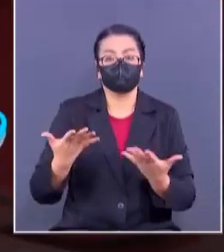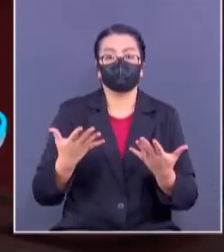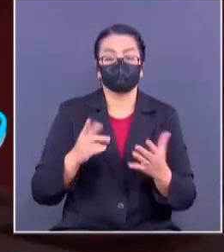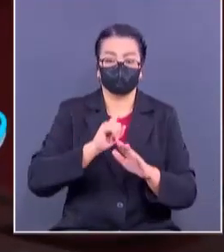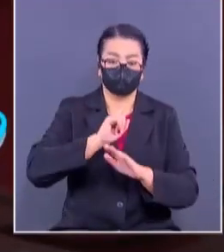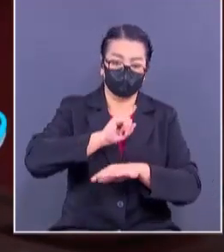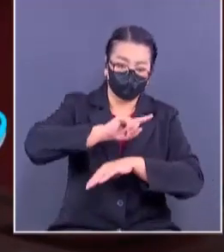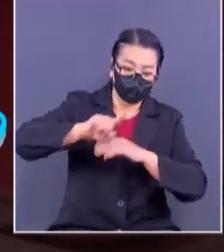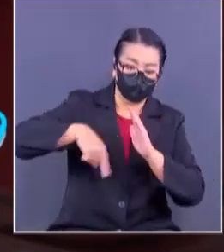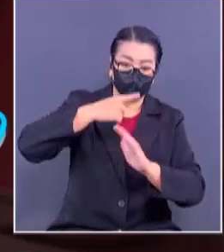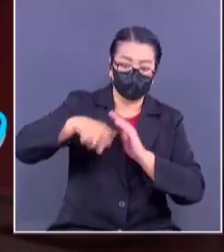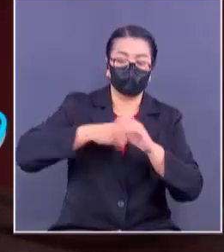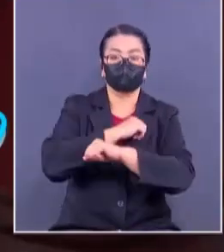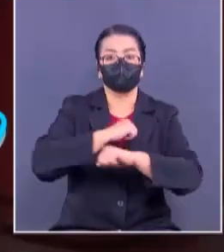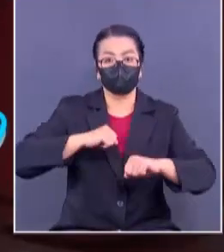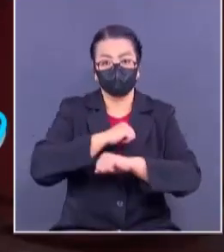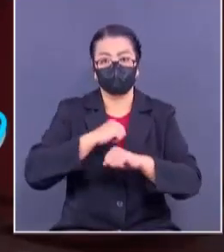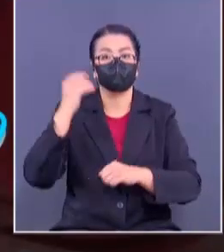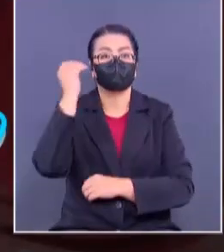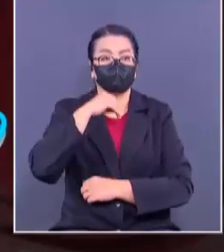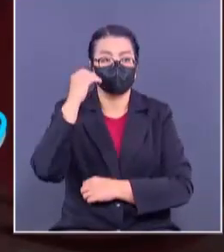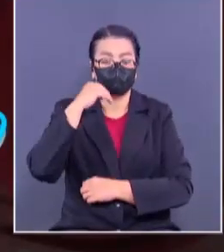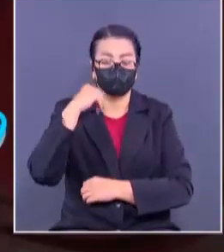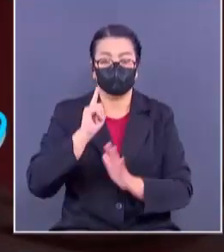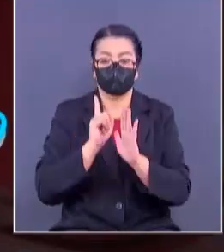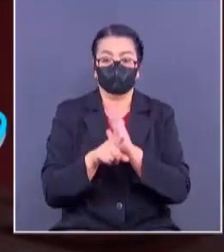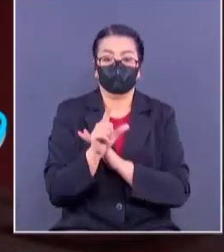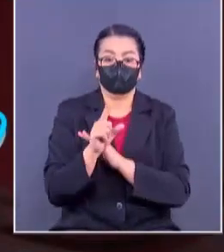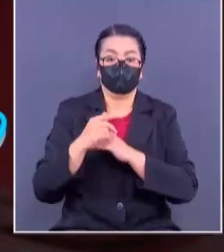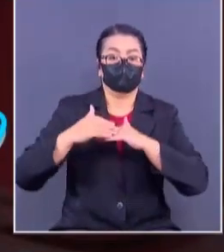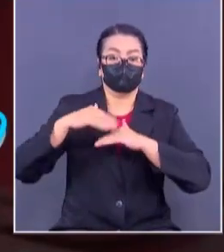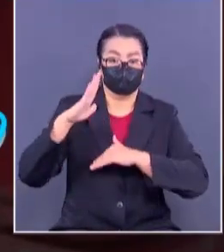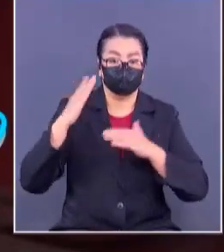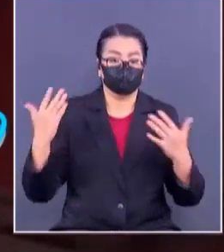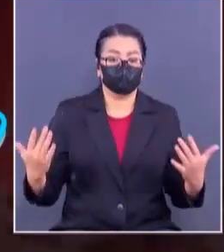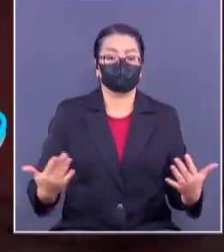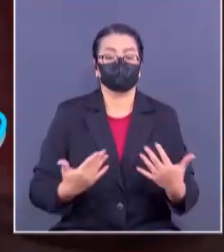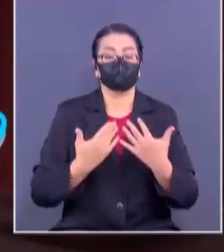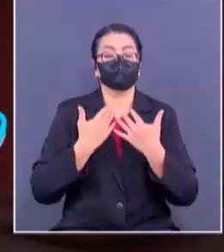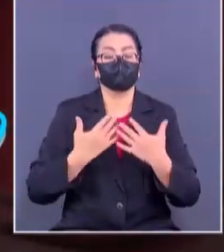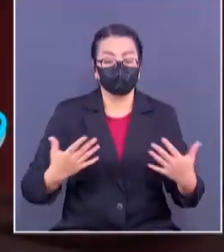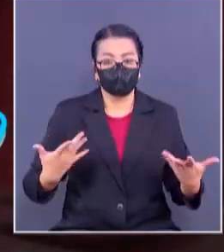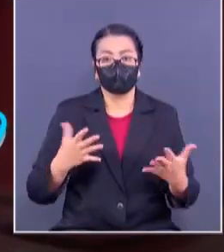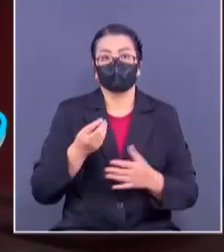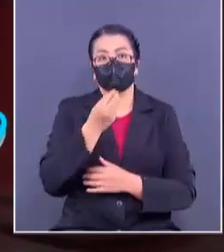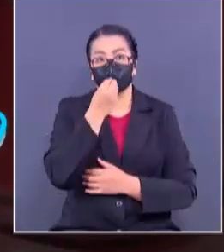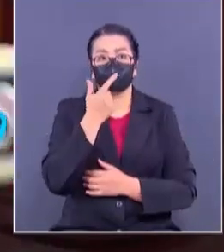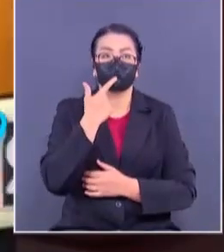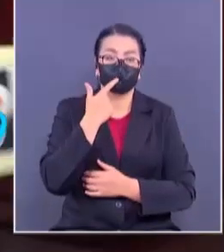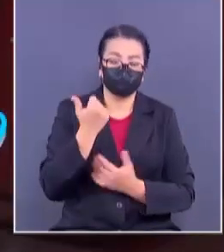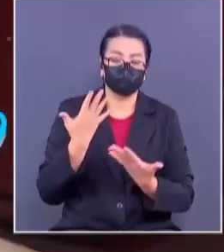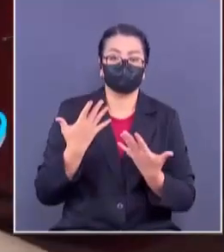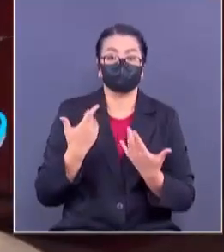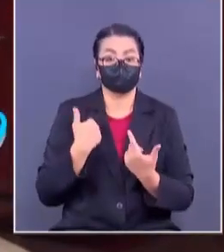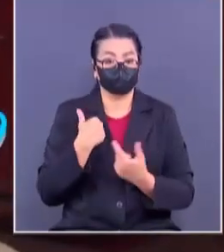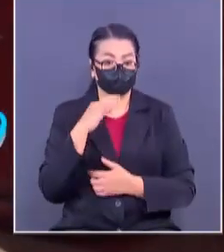จนถึง100รอบอยากให้เล่นเกินประมาณ20นาทีขึ้นไปค่ะร่างกายเราก็จะฟิตและเฟิร์มทานอะไรก็อร่อยใช่ มีความ